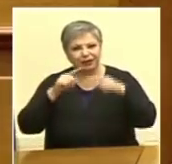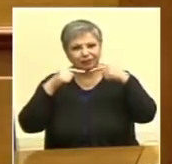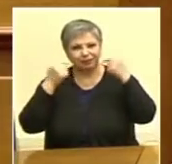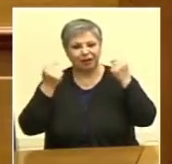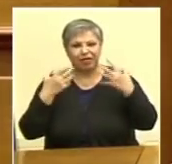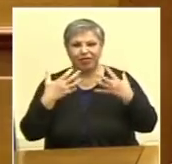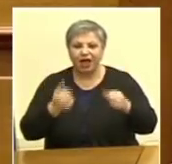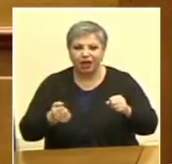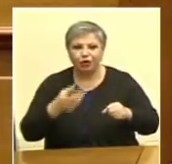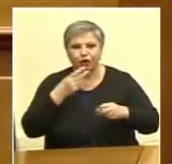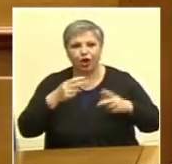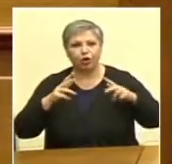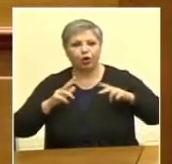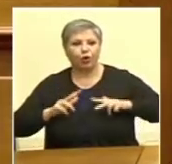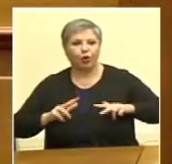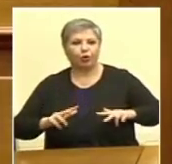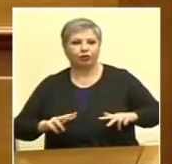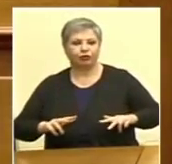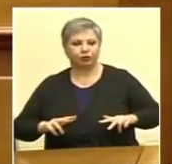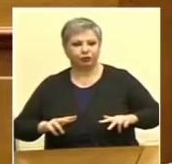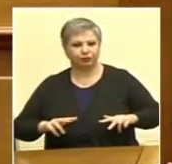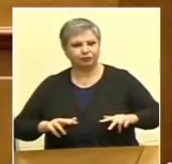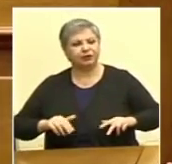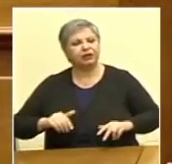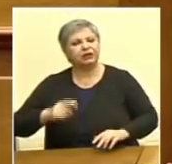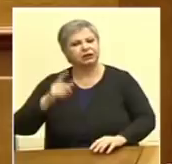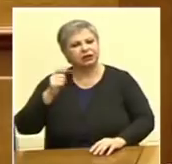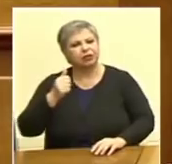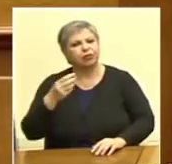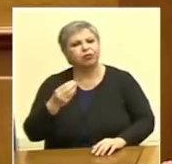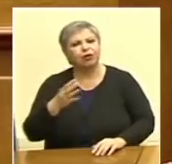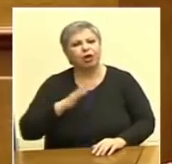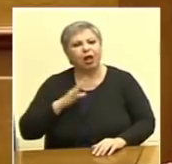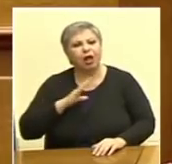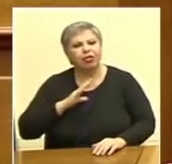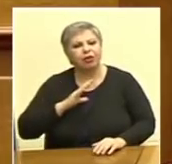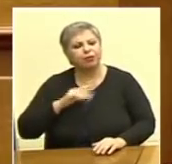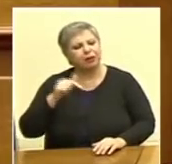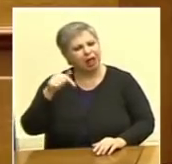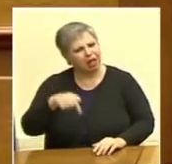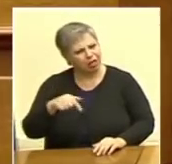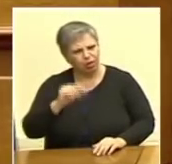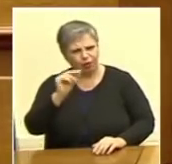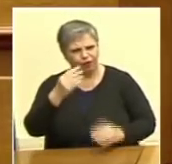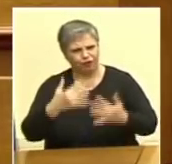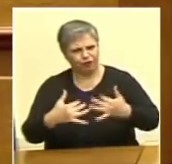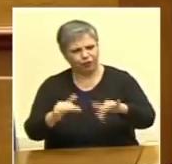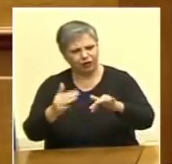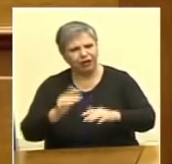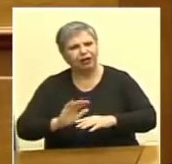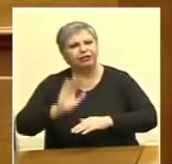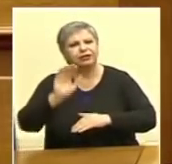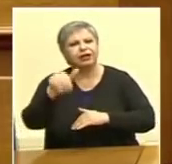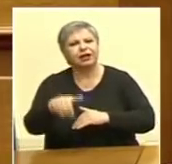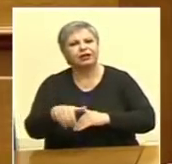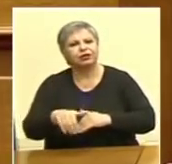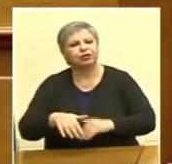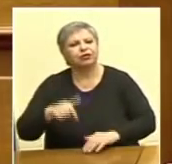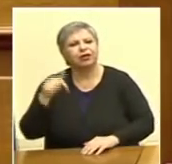αίθουσας, οι οποίοι, ξέρετε, το έχω πει κι άλλη φορά, όπως ο τζογαδόρος στη